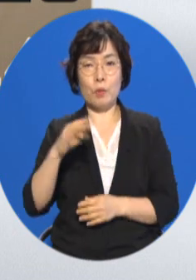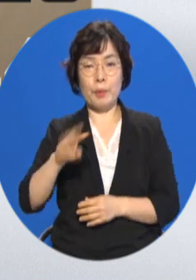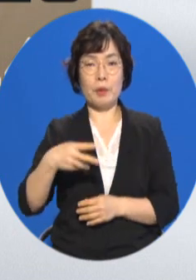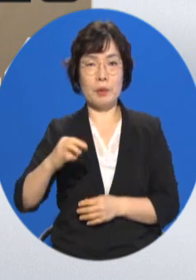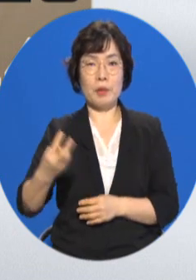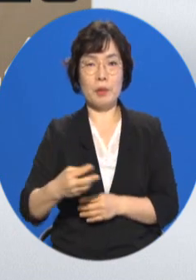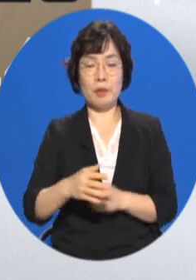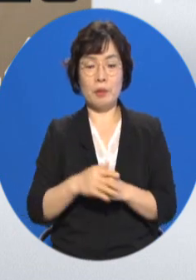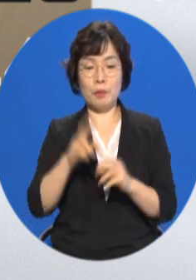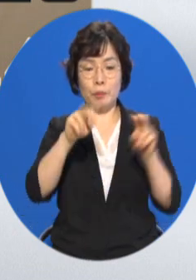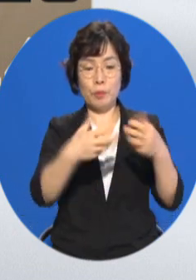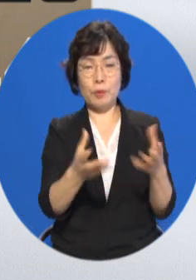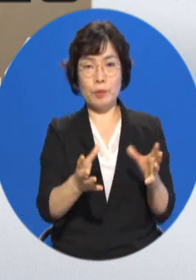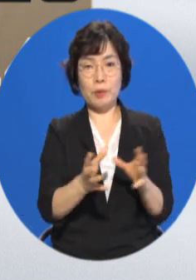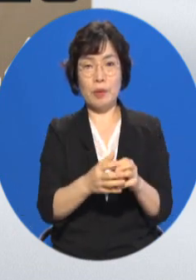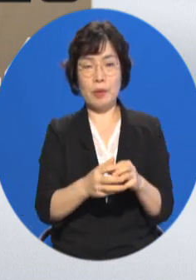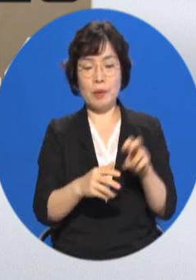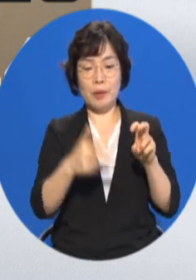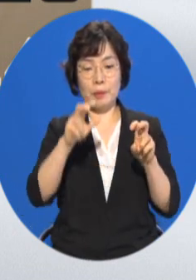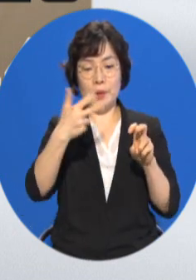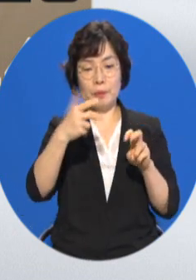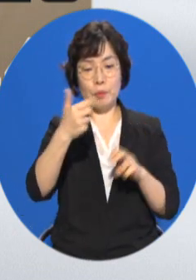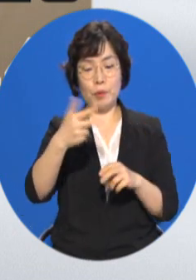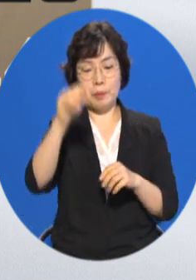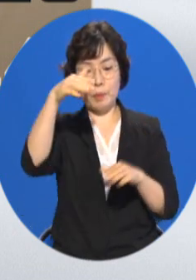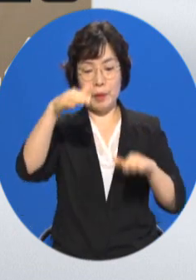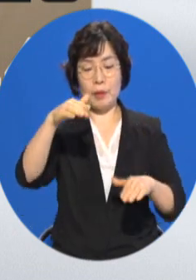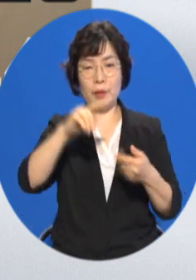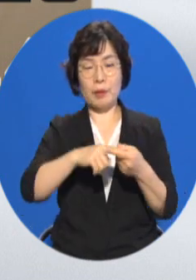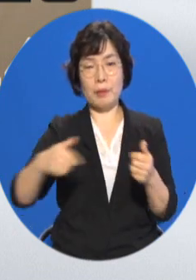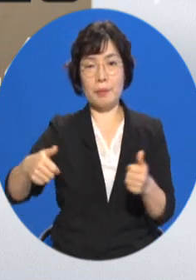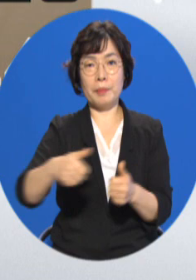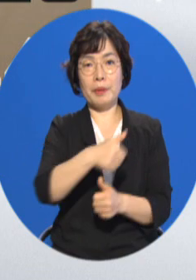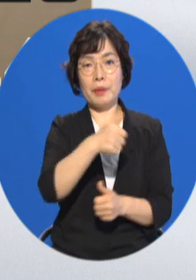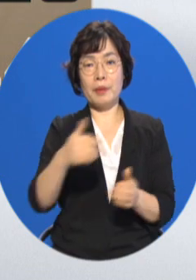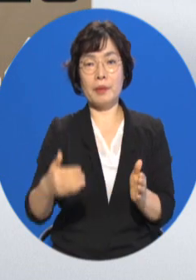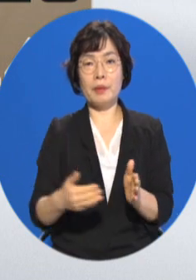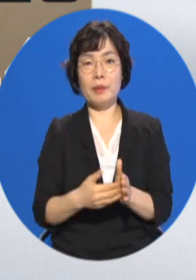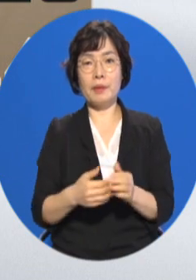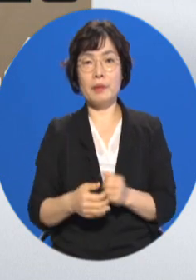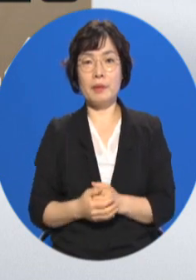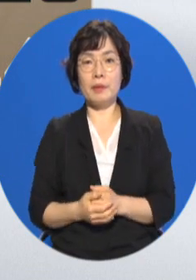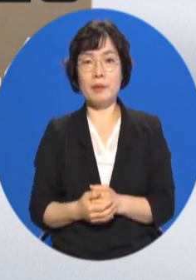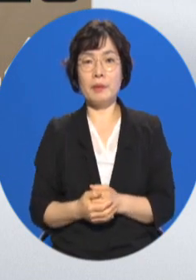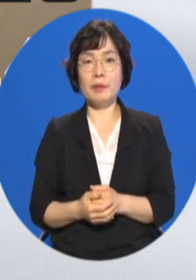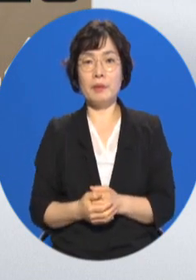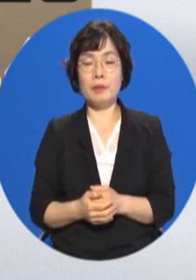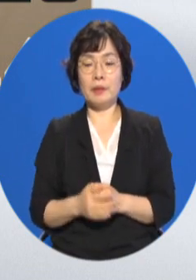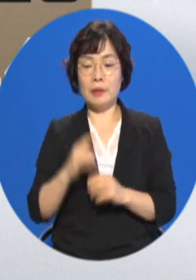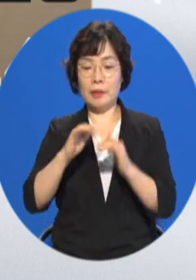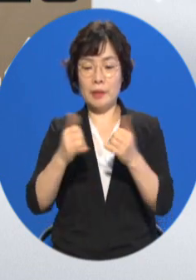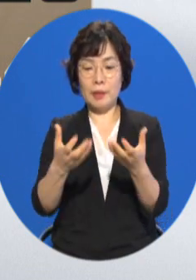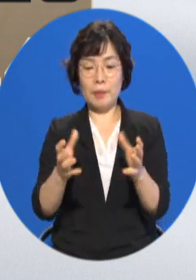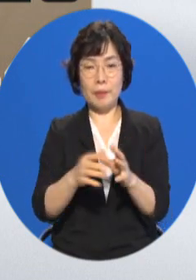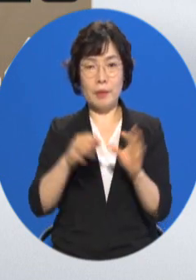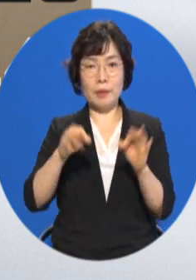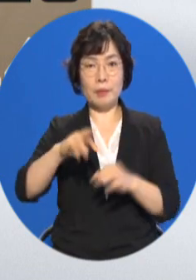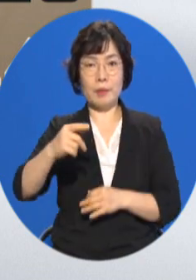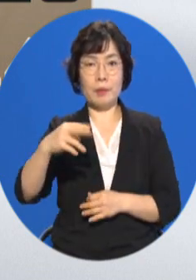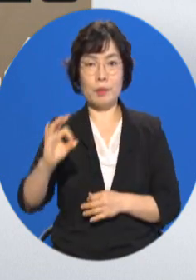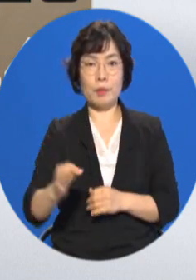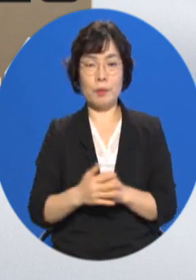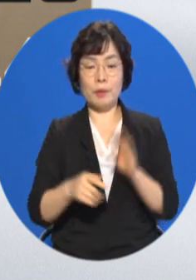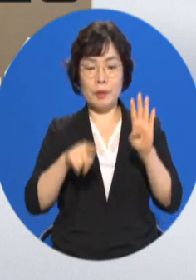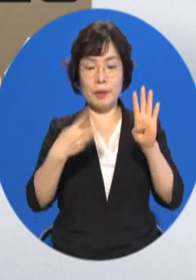후보가 무소속 노광규 후보를 27%포인트 차로 누르고 승리를 확정지었습니다. 민중당 김선동 후보의